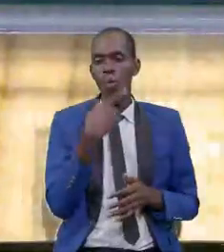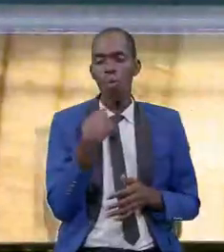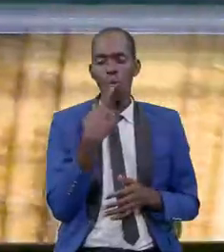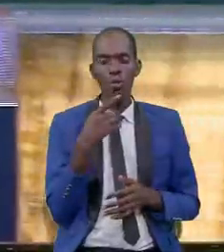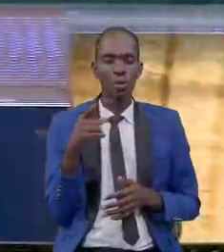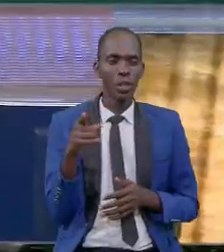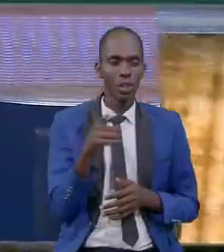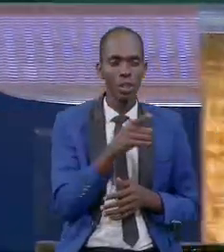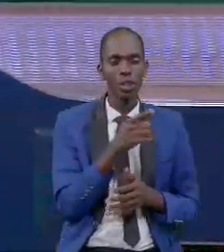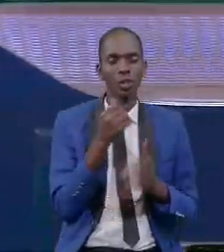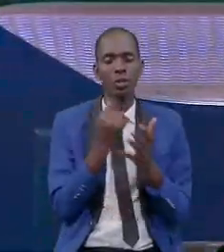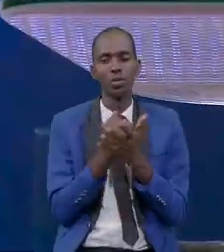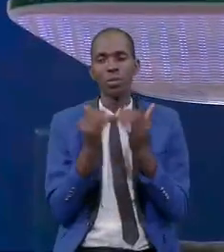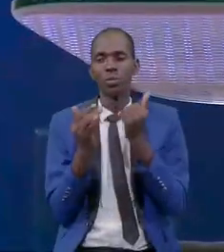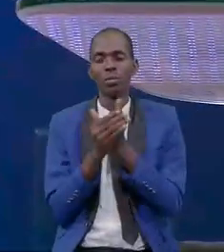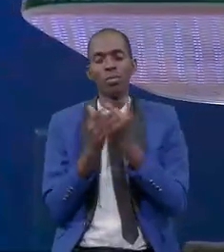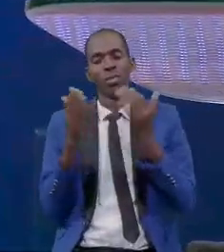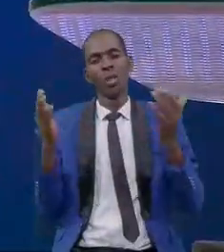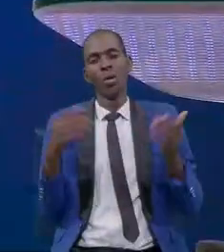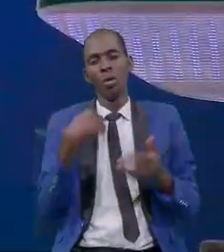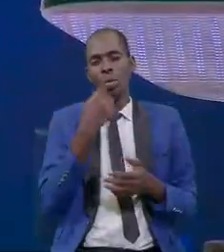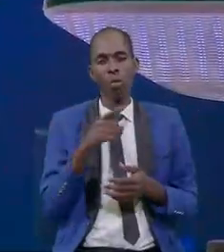ce Jésus que vous avez crucifié.